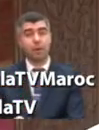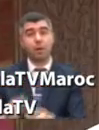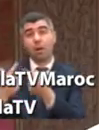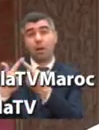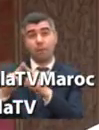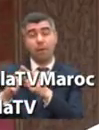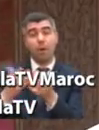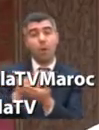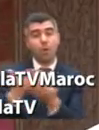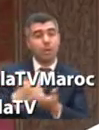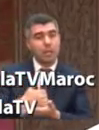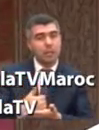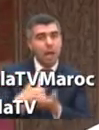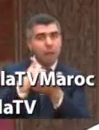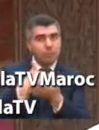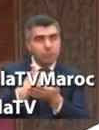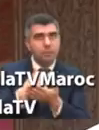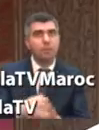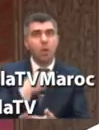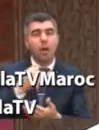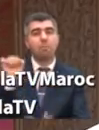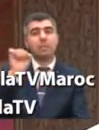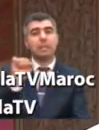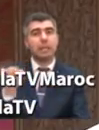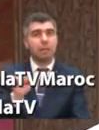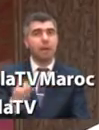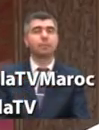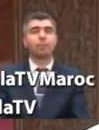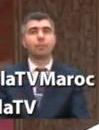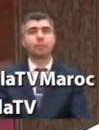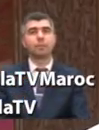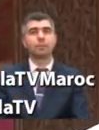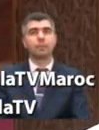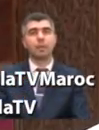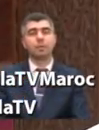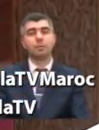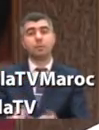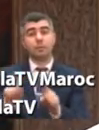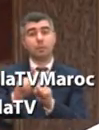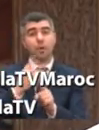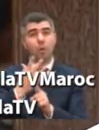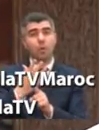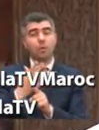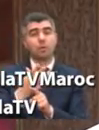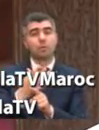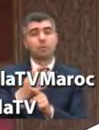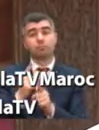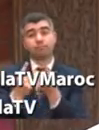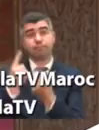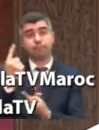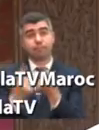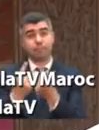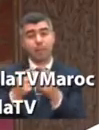المخططات. وهذاك الشيء اللي كتكلم عليه ديال بن سليمان اللي واقيلا كيهم اللحوم الحمراء، هذاك الشيء